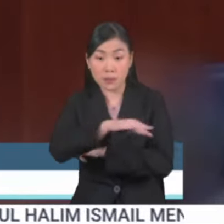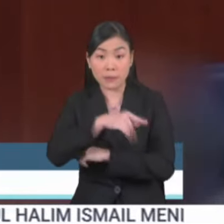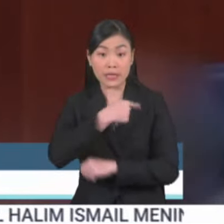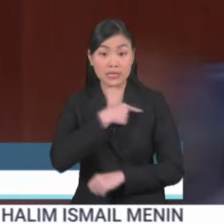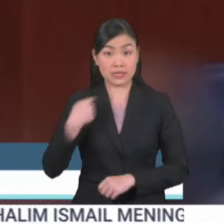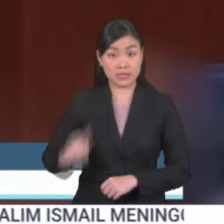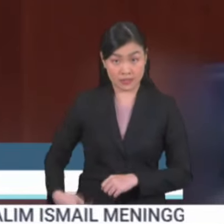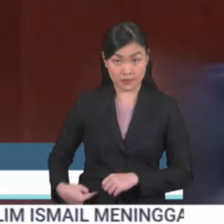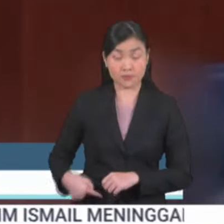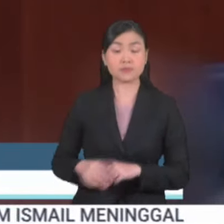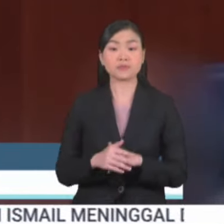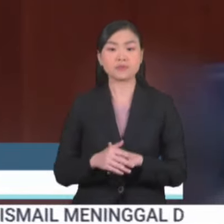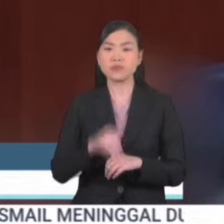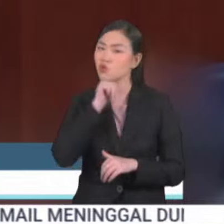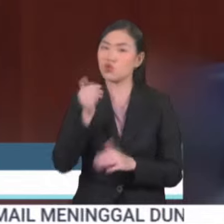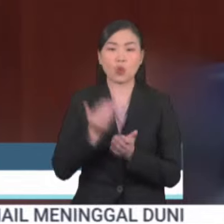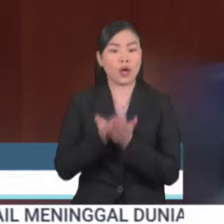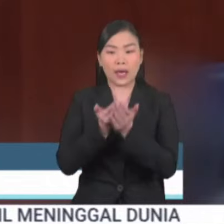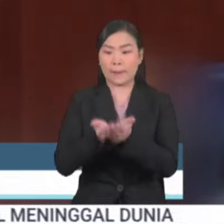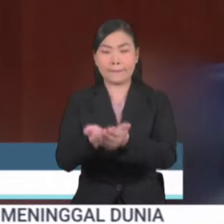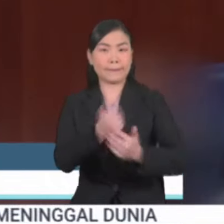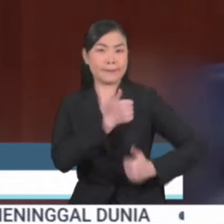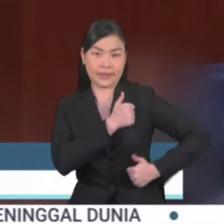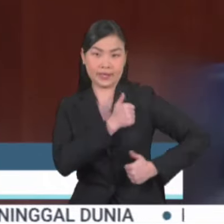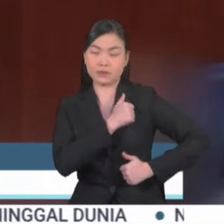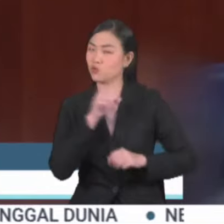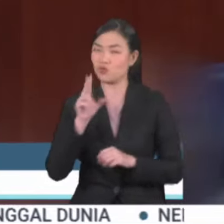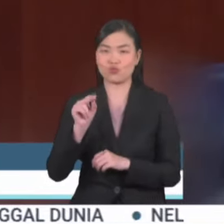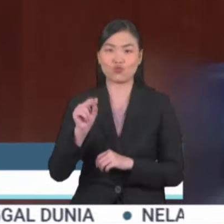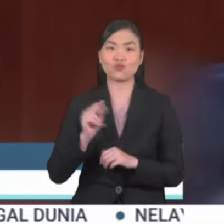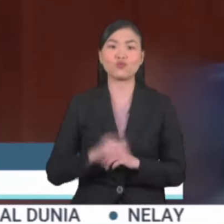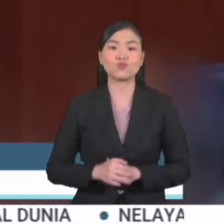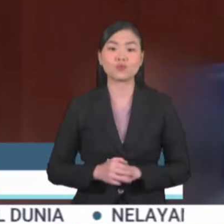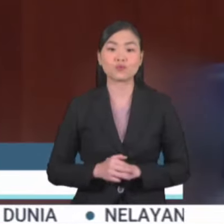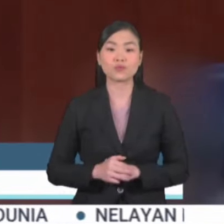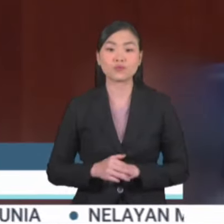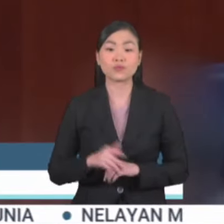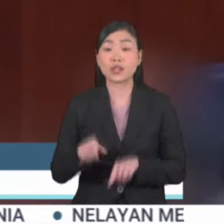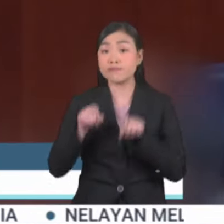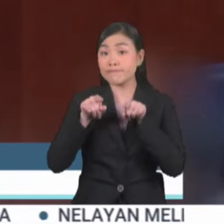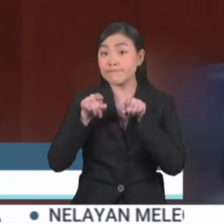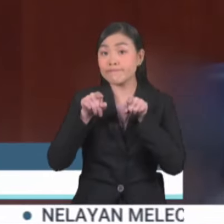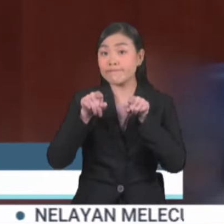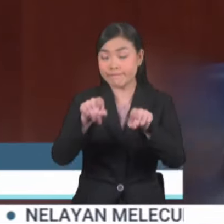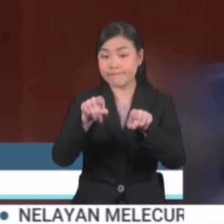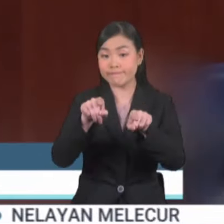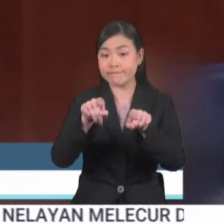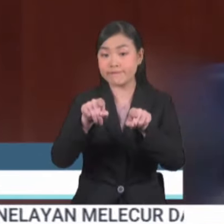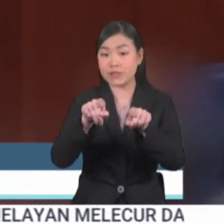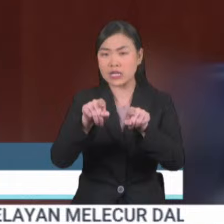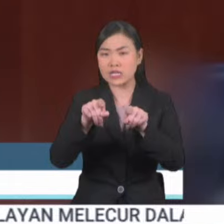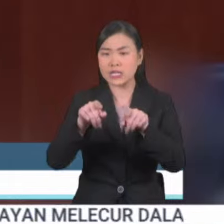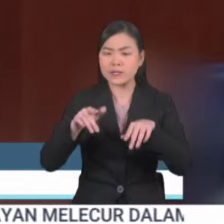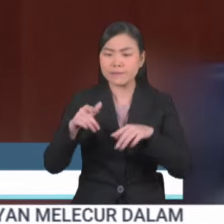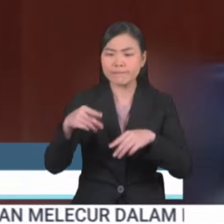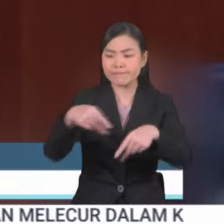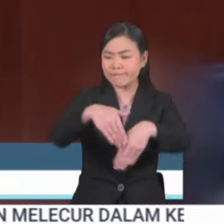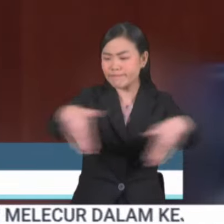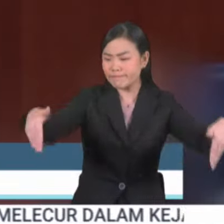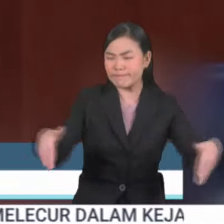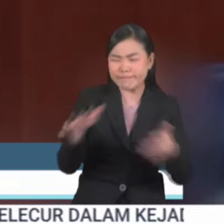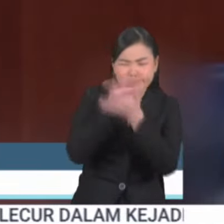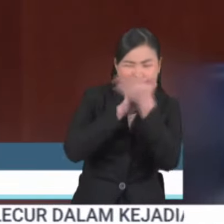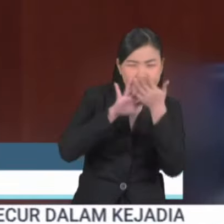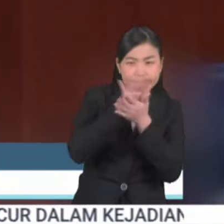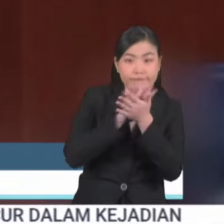Coast Guard dan bukannya kapal perang tentera laut China. Perkara ini adalah selaras dengan pendekatan Grey Zone strategi dengan izin